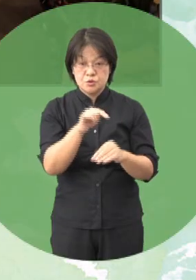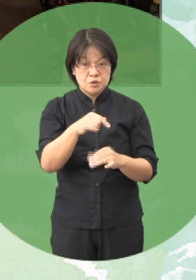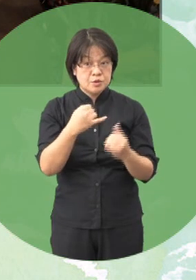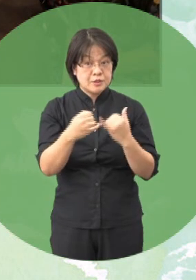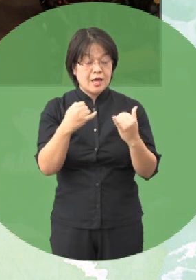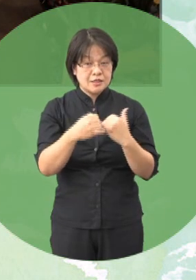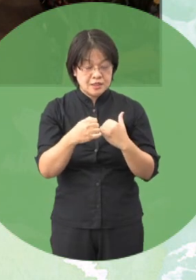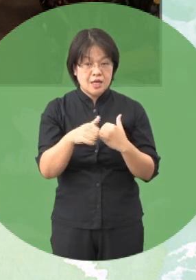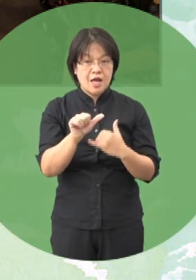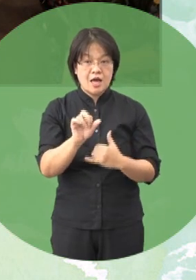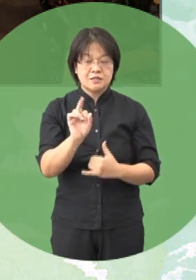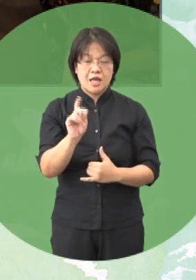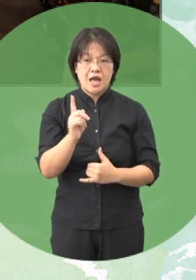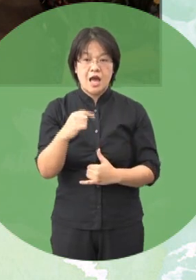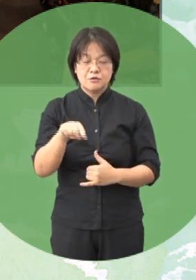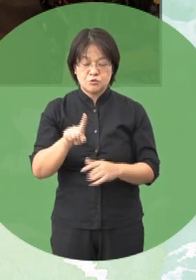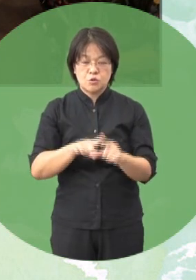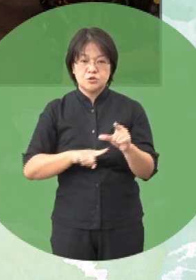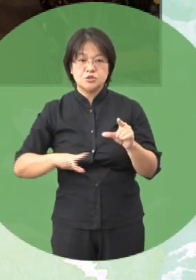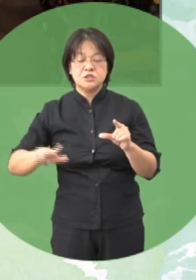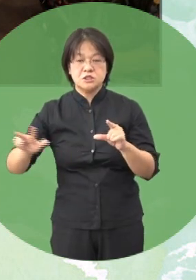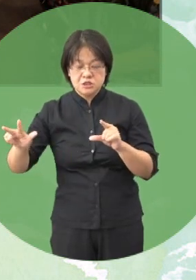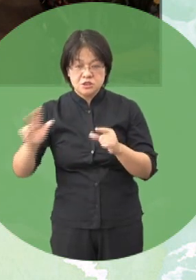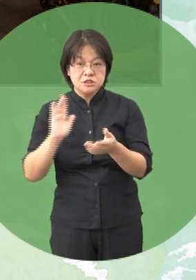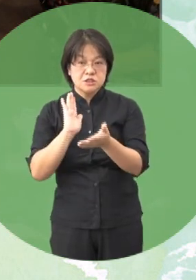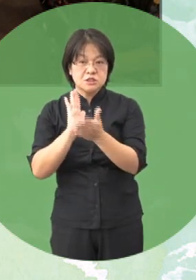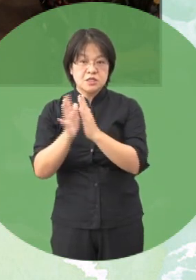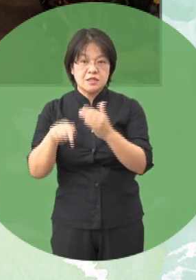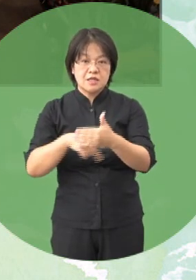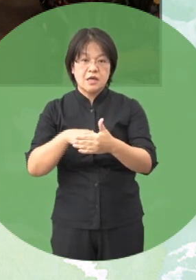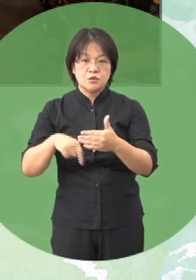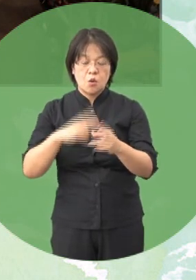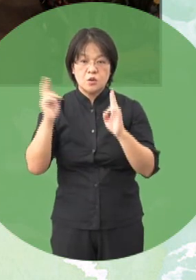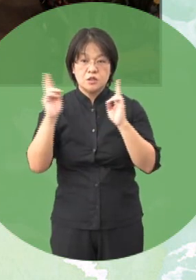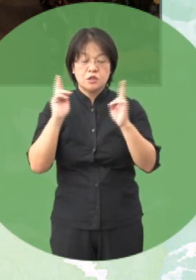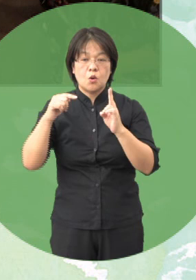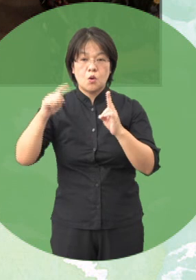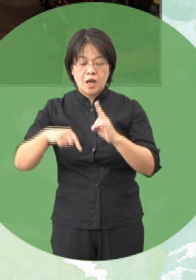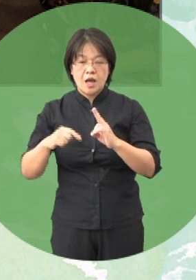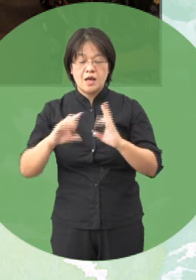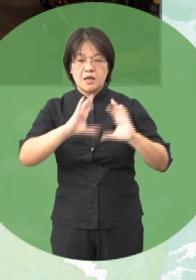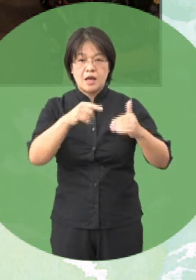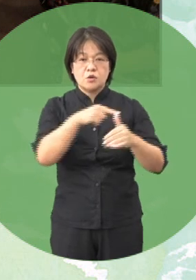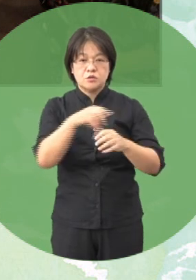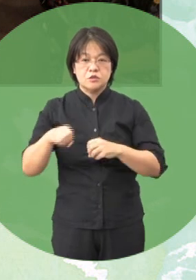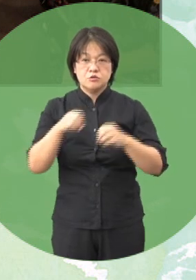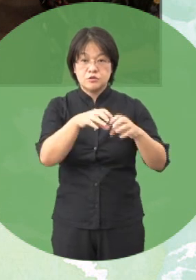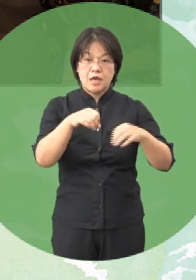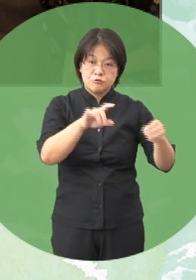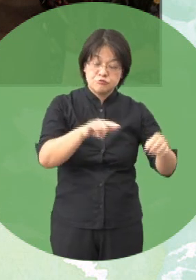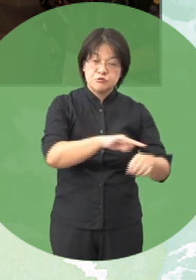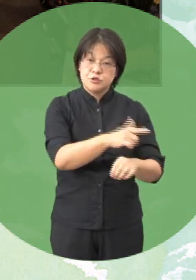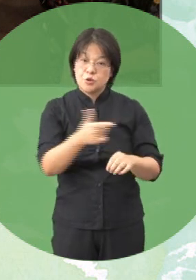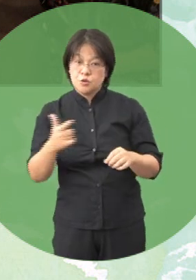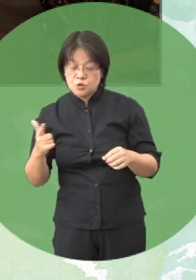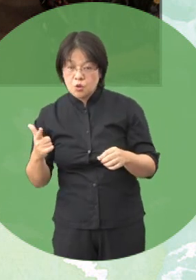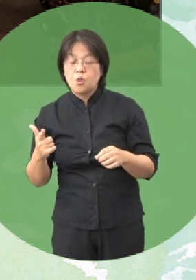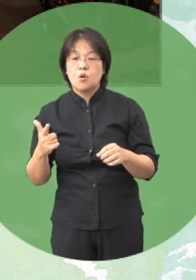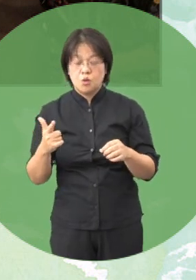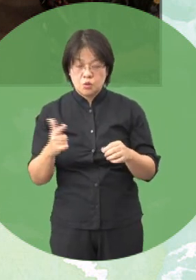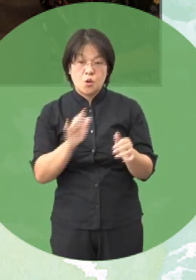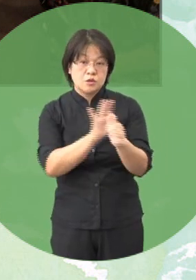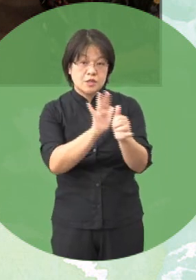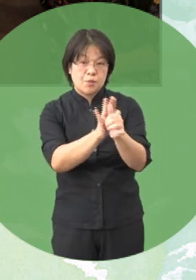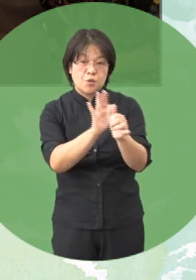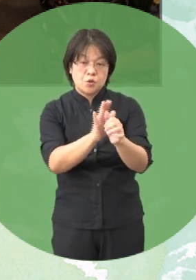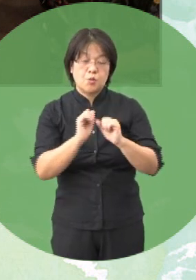恋愛企業の海外展開に向けた現地の情報提供や日本一超段階など出店のサポート